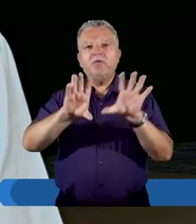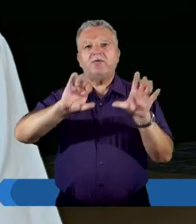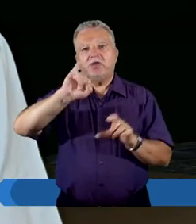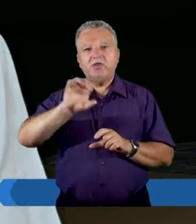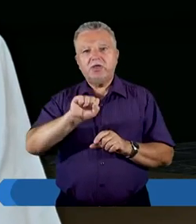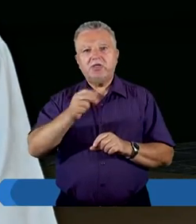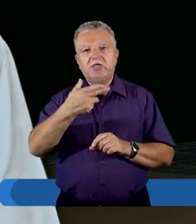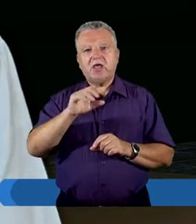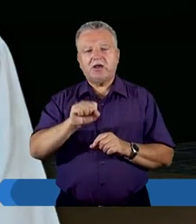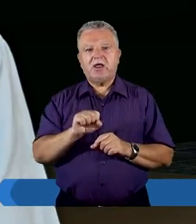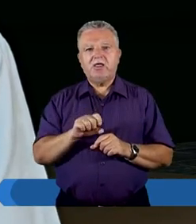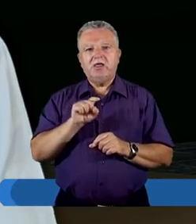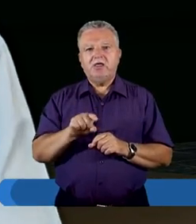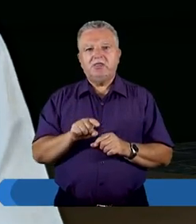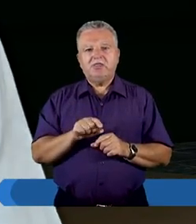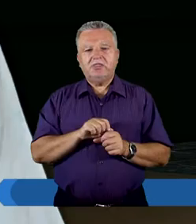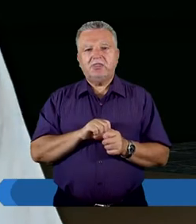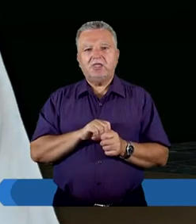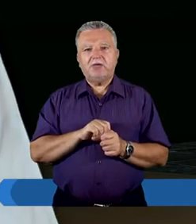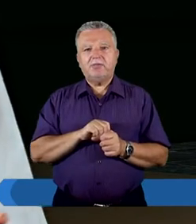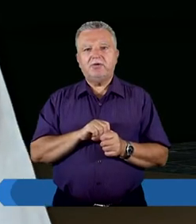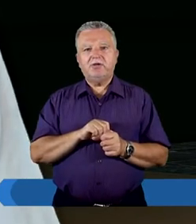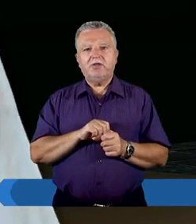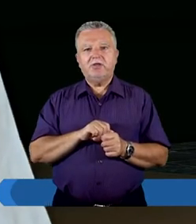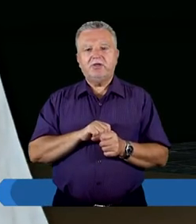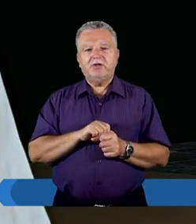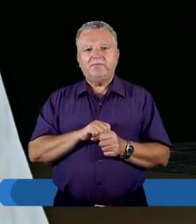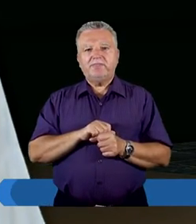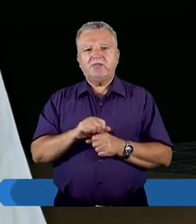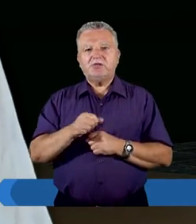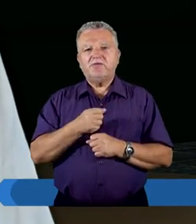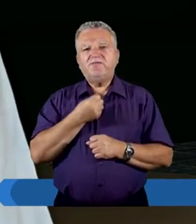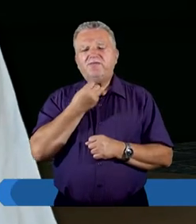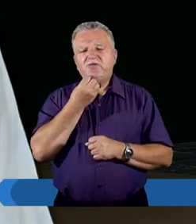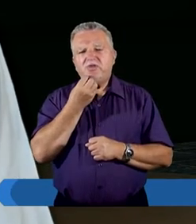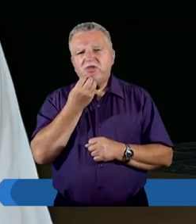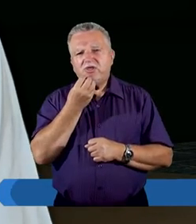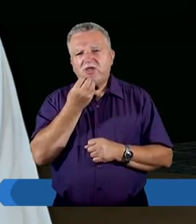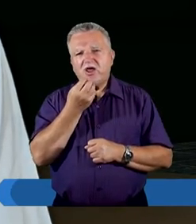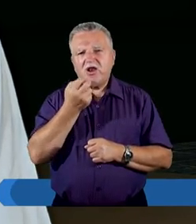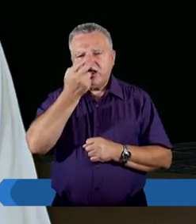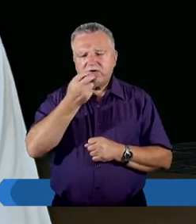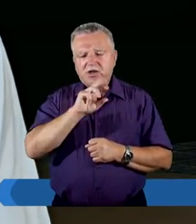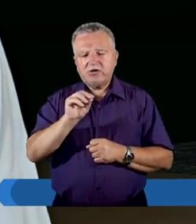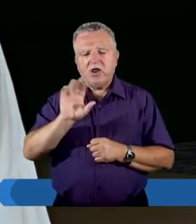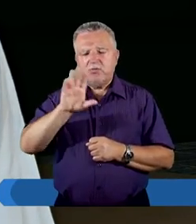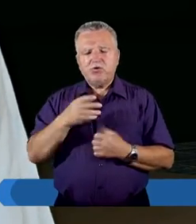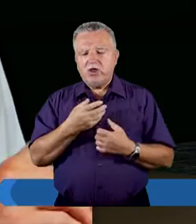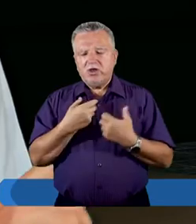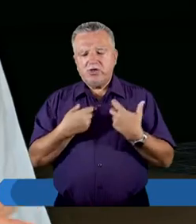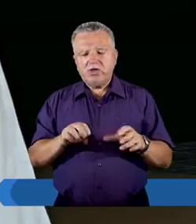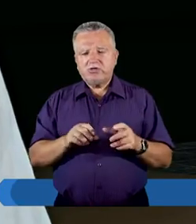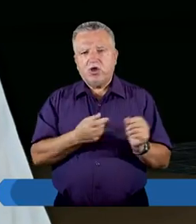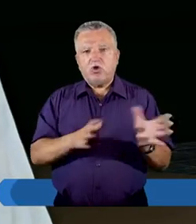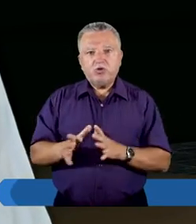że aż kipi z tym miastem wstępującym. Chodzi mi o formę, którą tak jakby Pan Bóg chciał nie od razu, tylko stopniowo, nawet